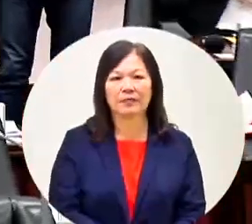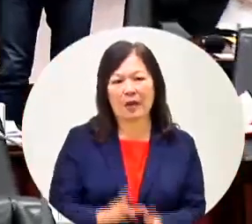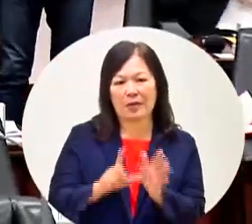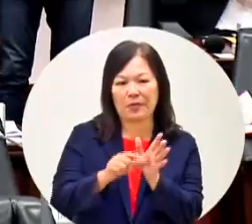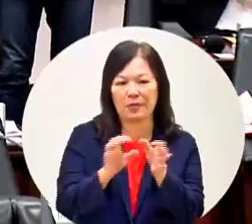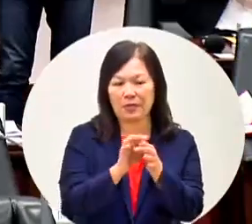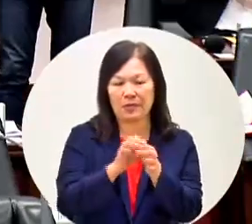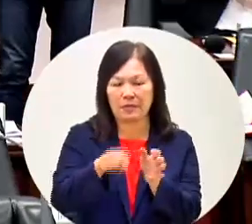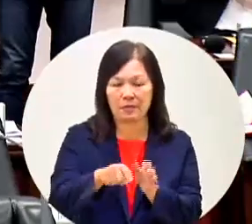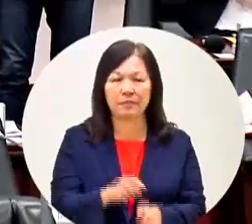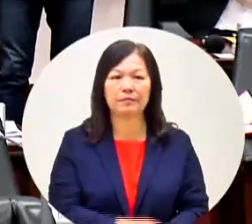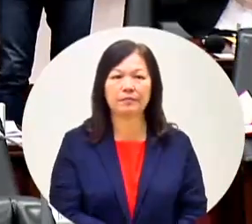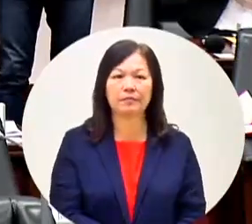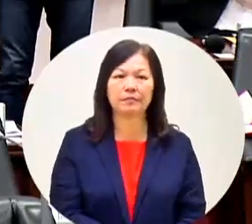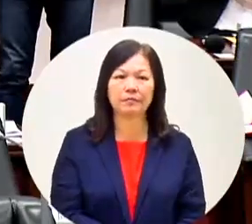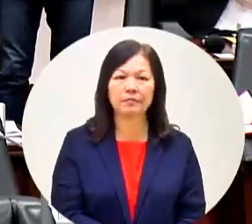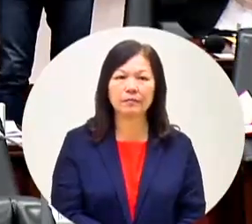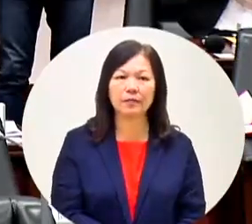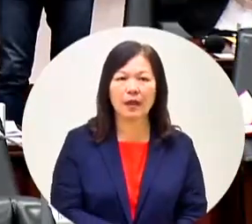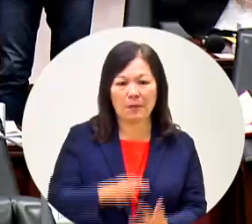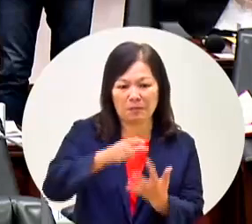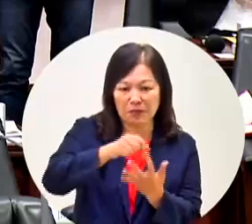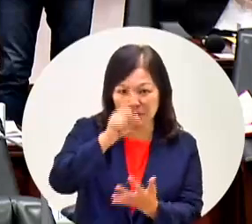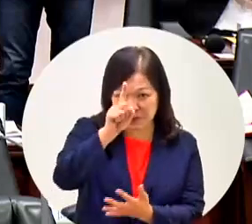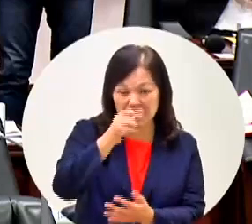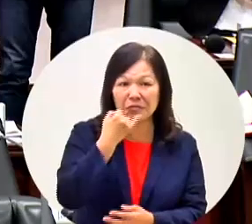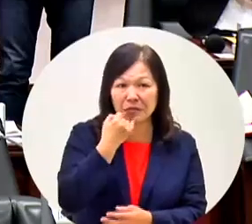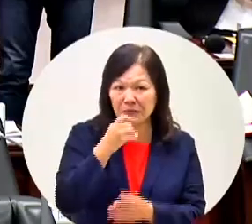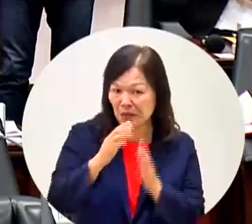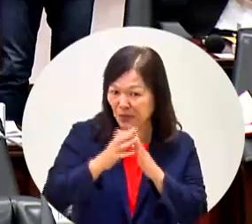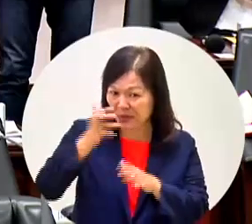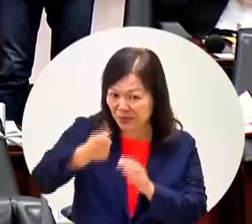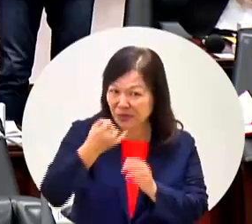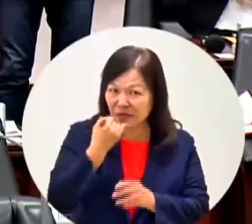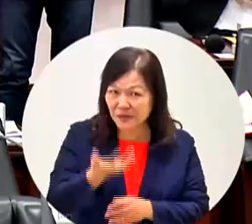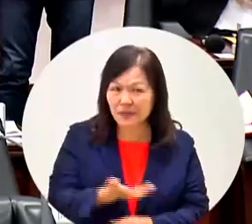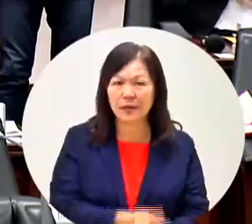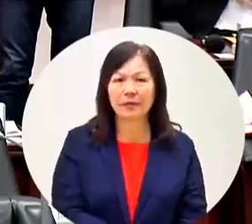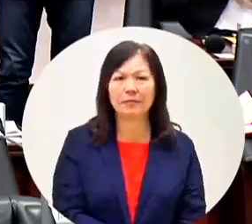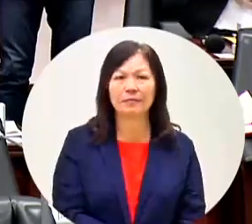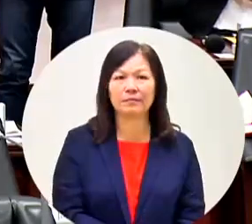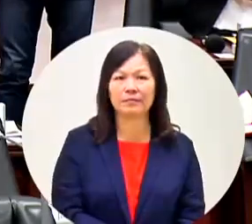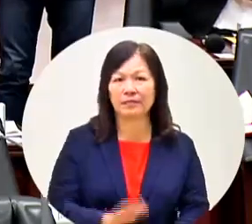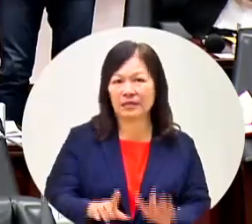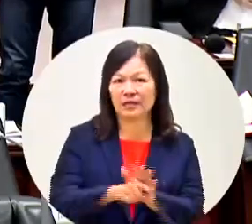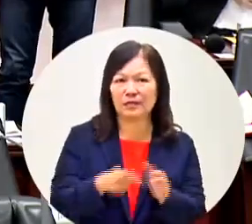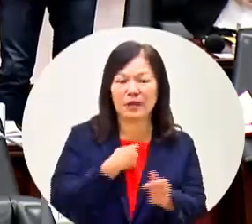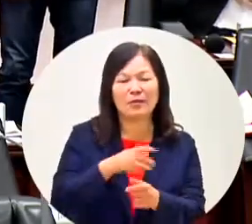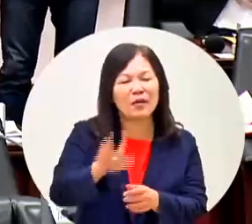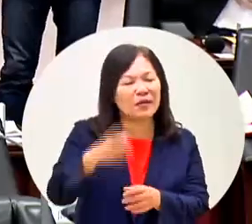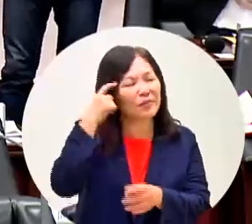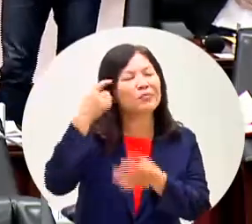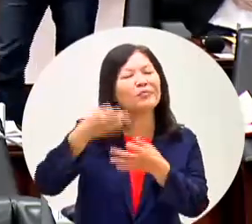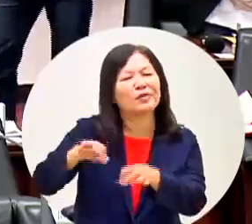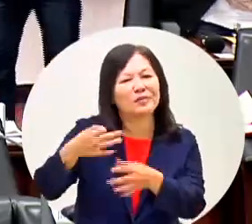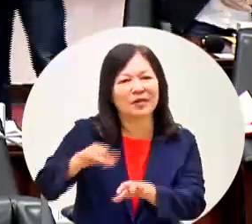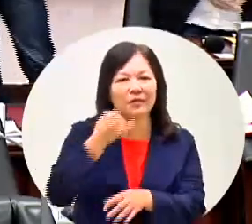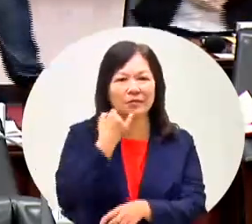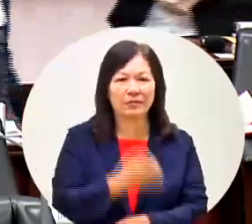一个就好无啊，市长啊，好无？ 吼、哦。咱今仔日三秘书，嘿，三秘书。